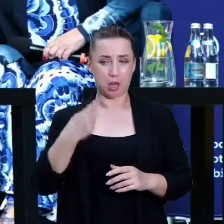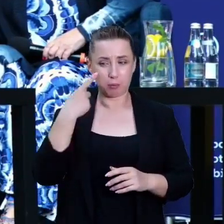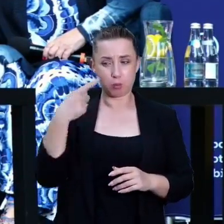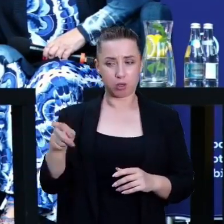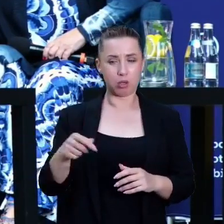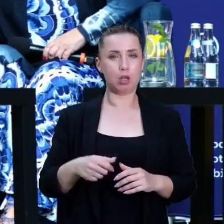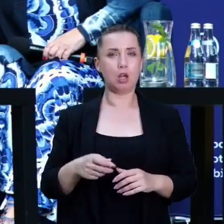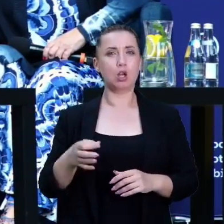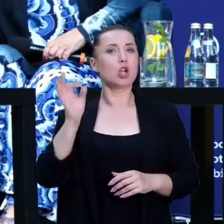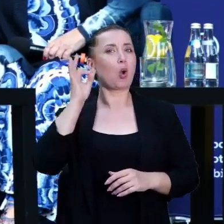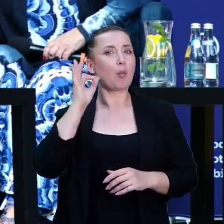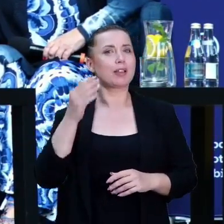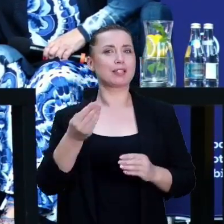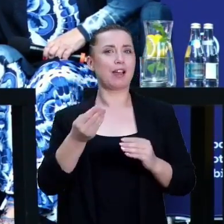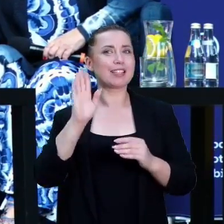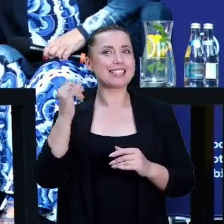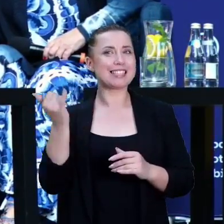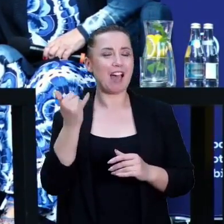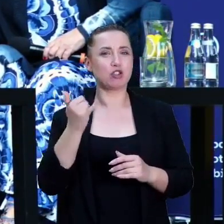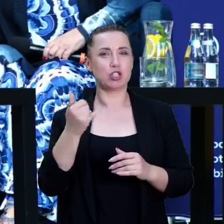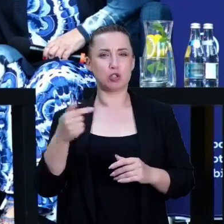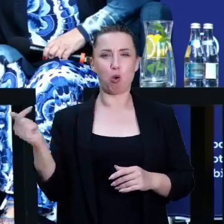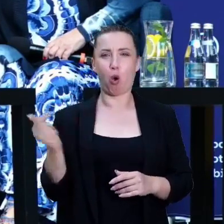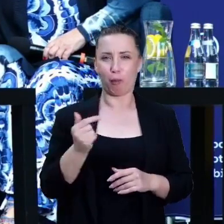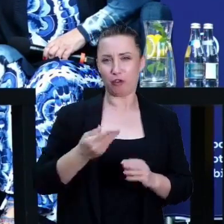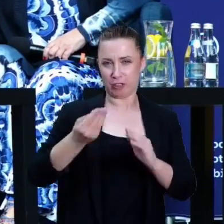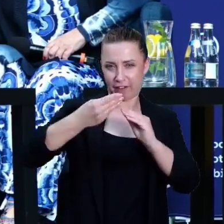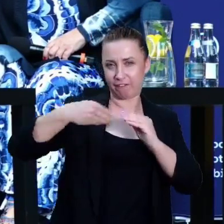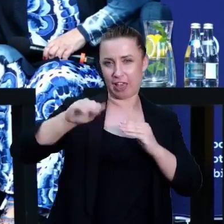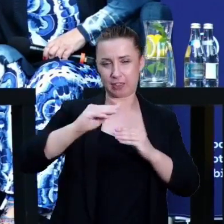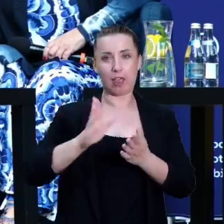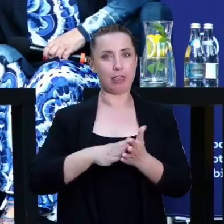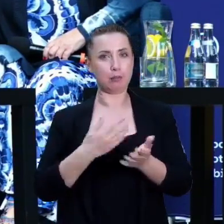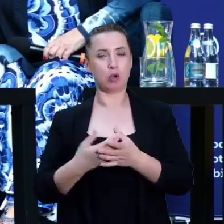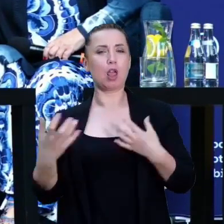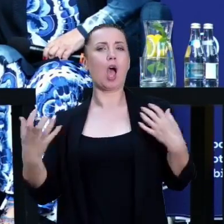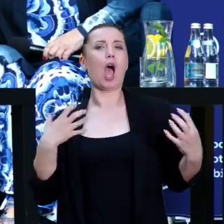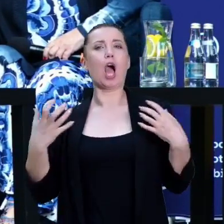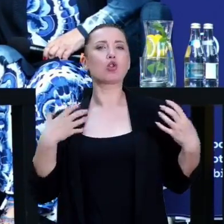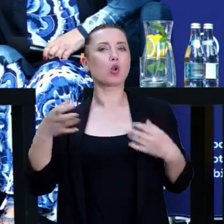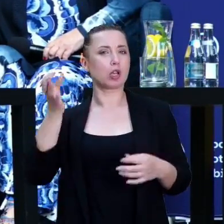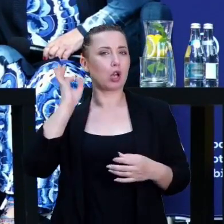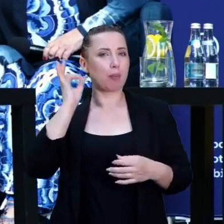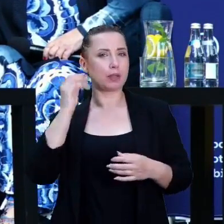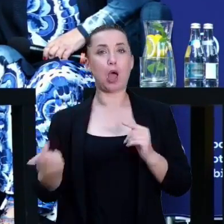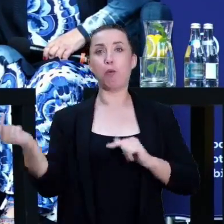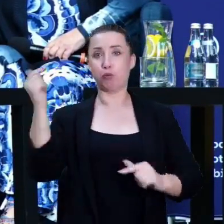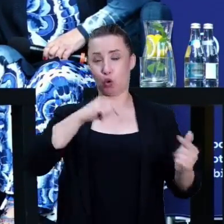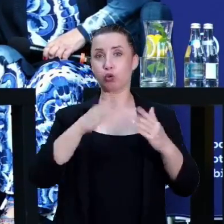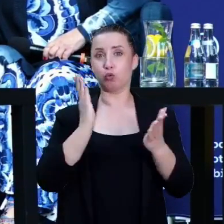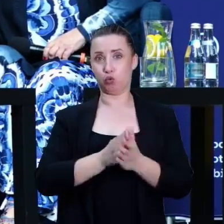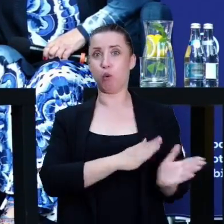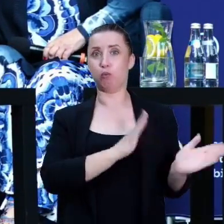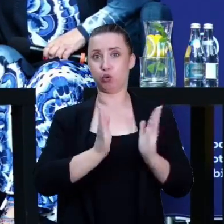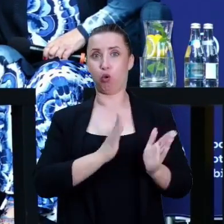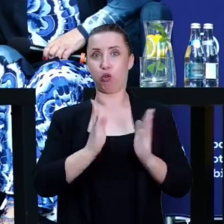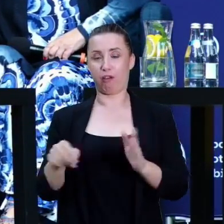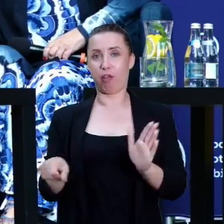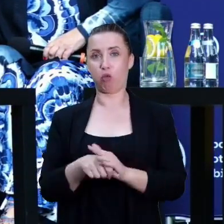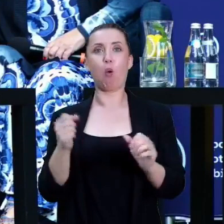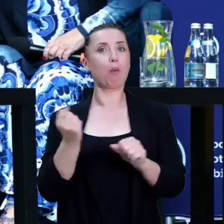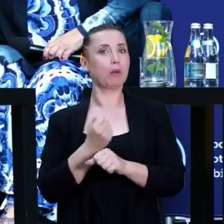kobiety są bardziej obowiązkowe. Aktorki na przykład częściej przychodzą przygotowane na